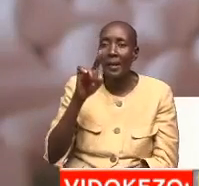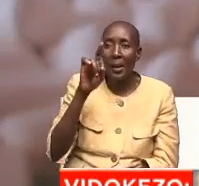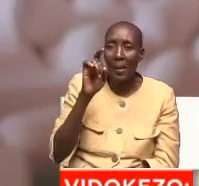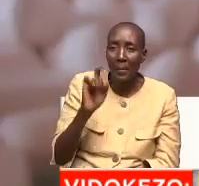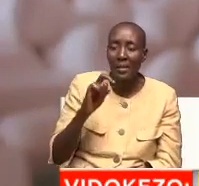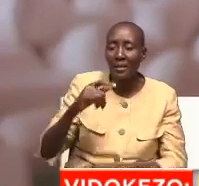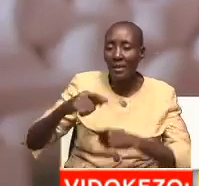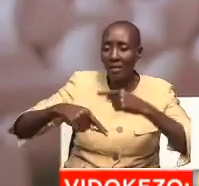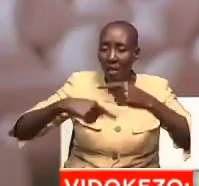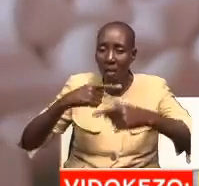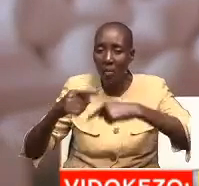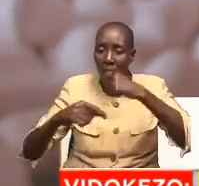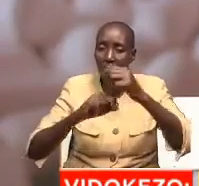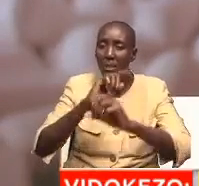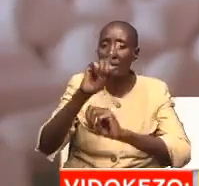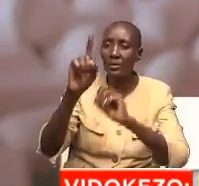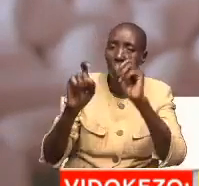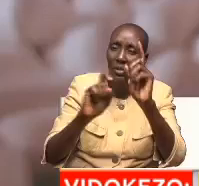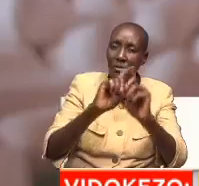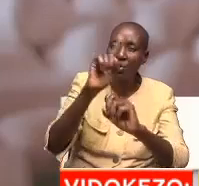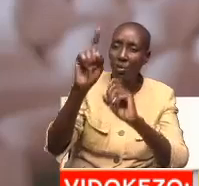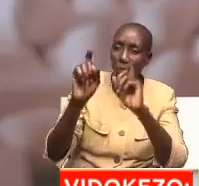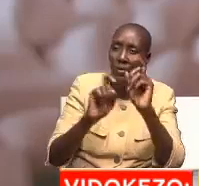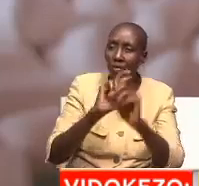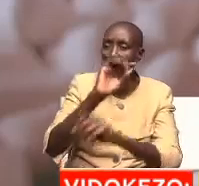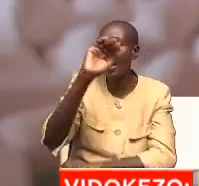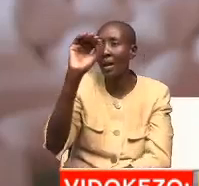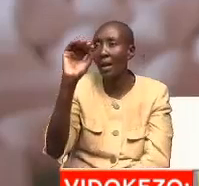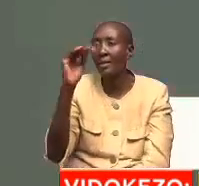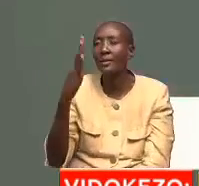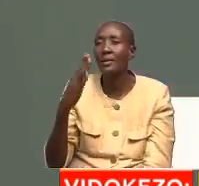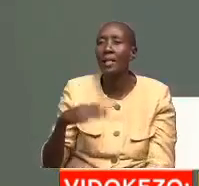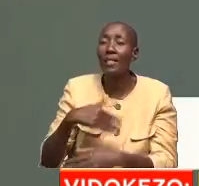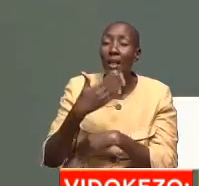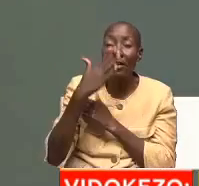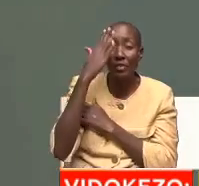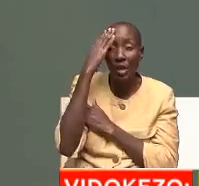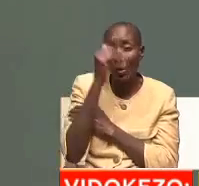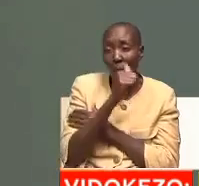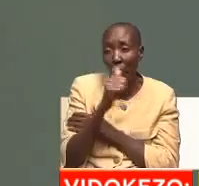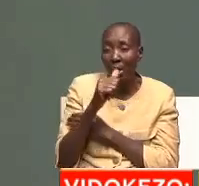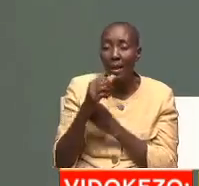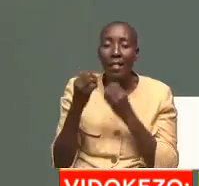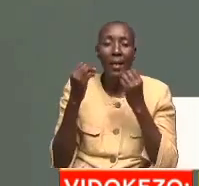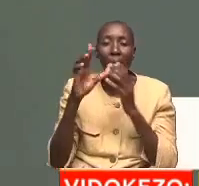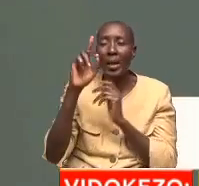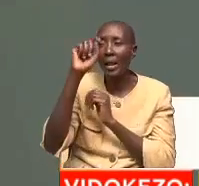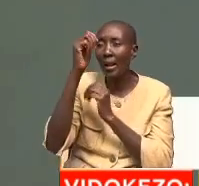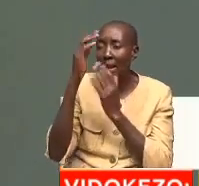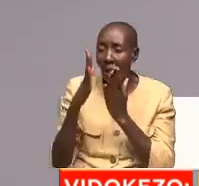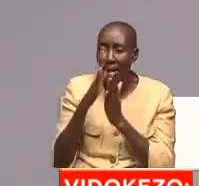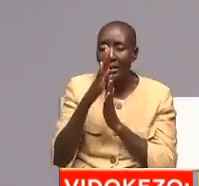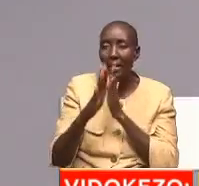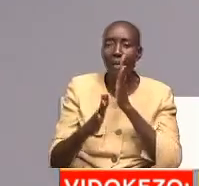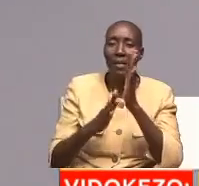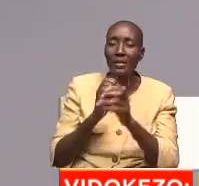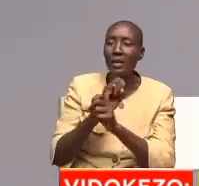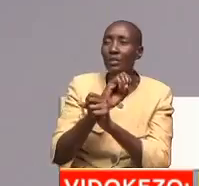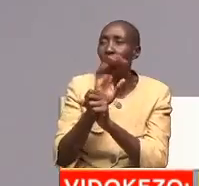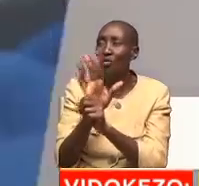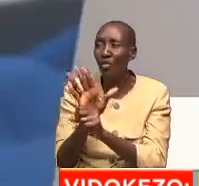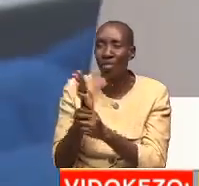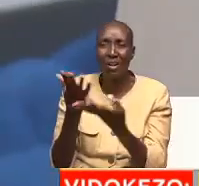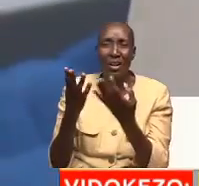hiyo process wa kuuliza maswali ndio wa make full report. Na kwa wengi wa Kenya, dalili za virusi vya corona